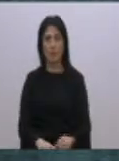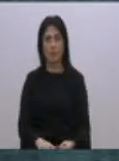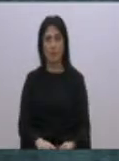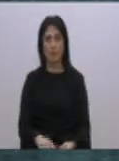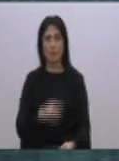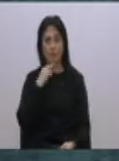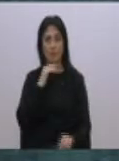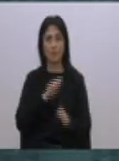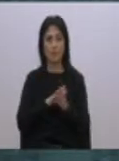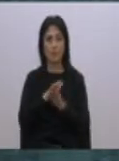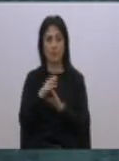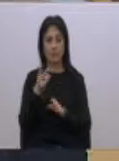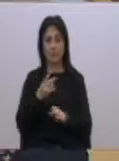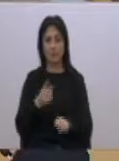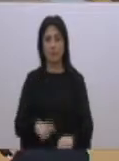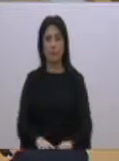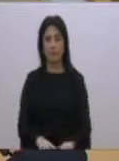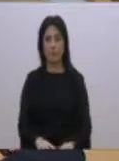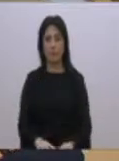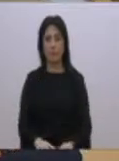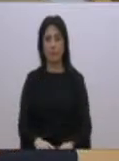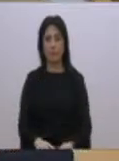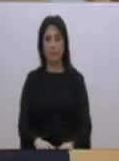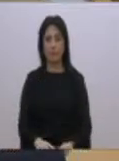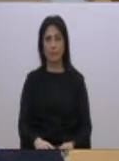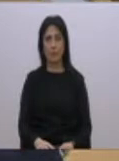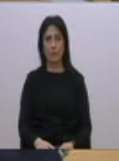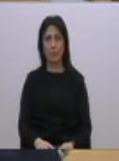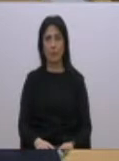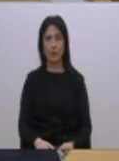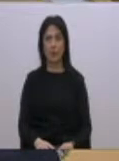Hogura Drebas, Magali, Corumiaris, Matron.